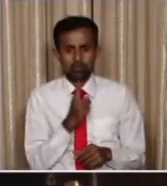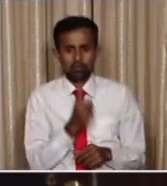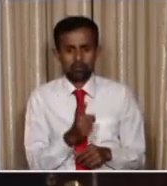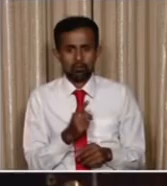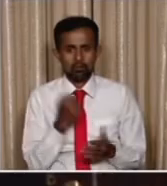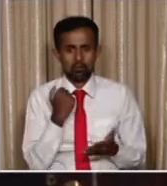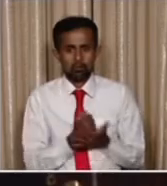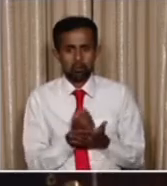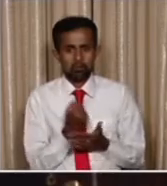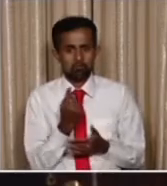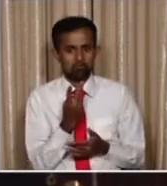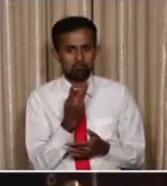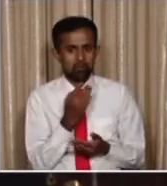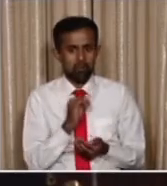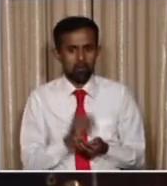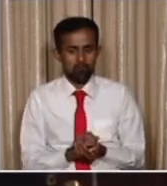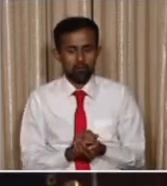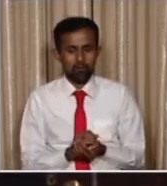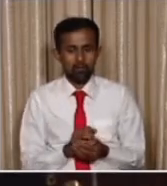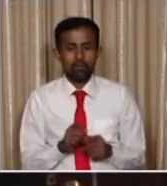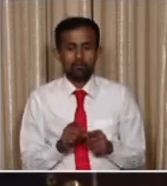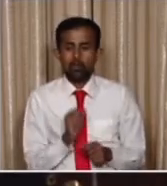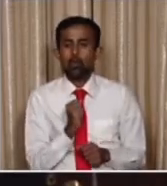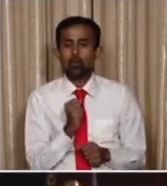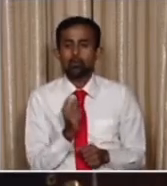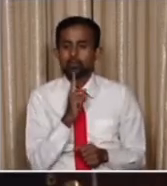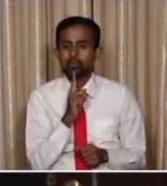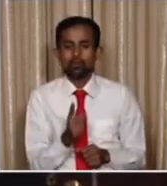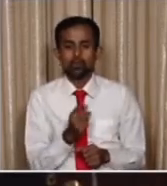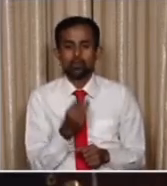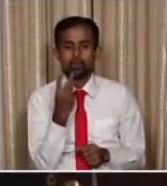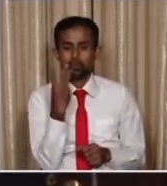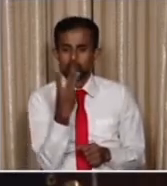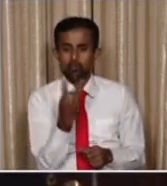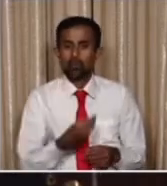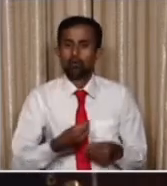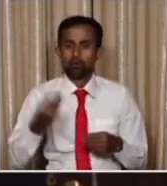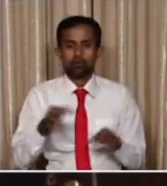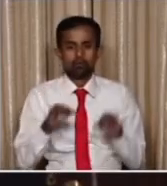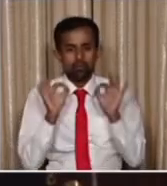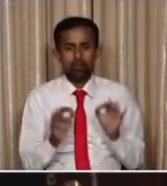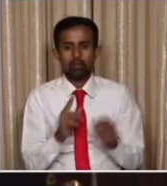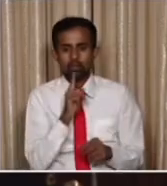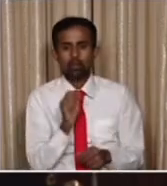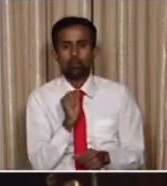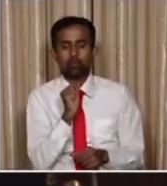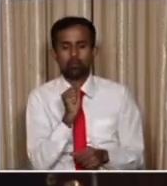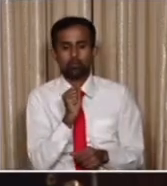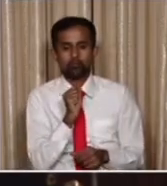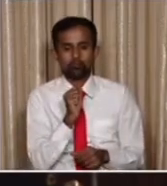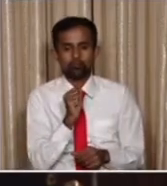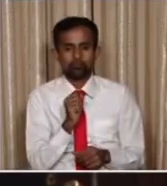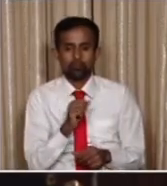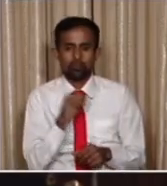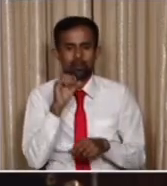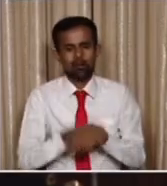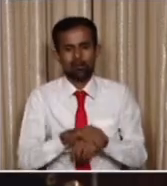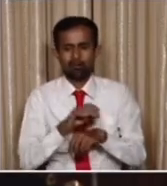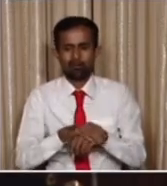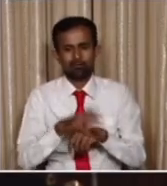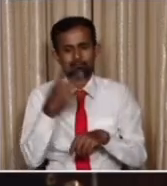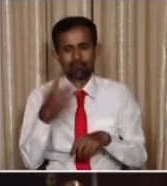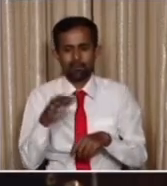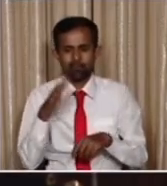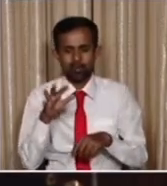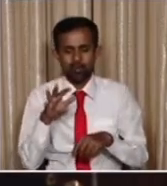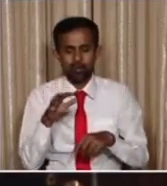වගේ ලියුම්. මම කියන්නේ එහෙම කොහොමද එතුමා කියන්නේ වගේ ලියුම් තුනක් ගියා කියලා හරියටම. ඒ කියන්නේ මේ බඩු මාට්ටු වෙලා තියෙන්නේ.